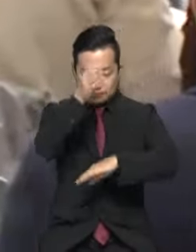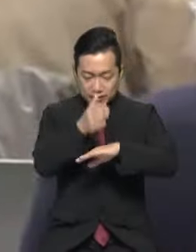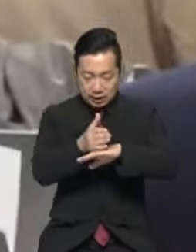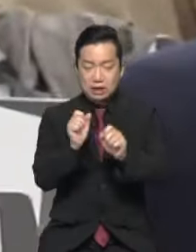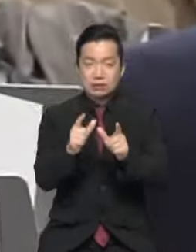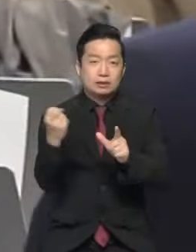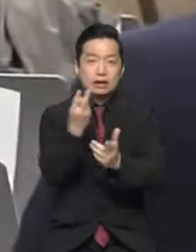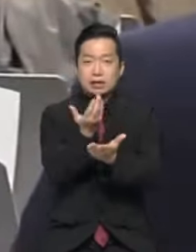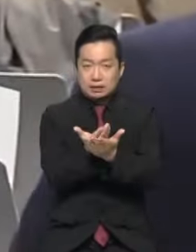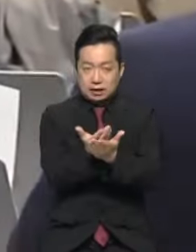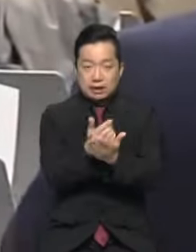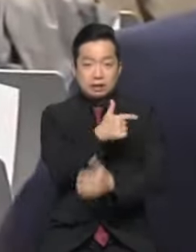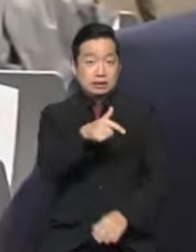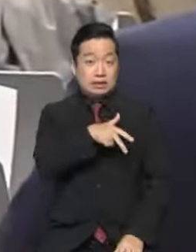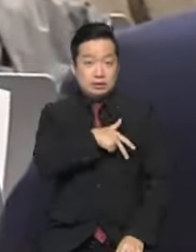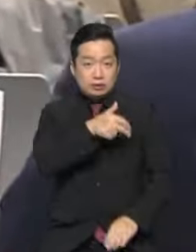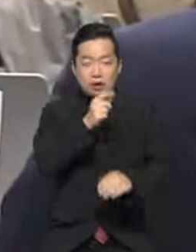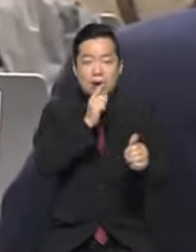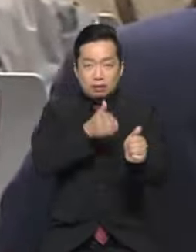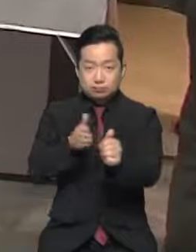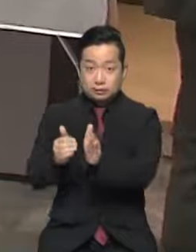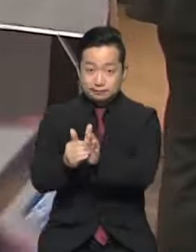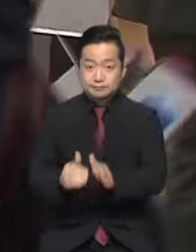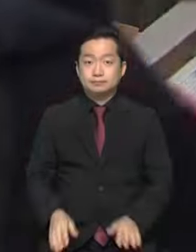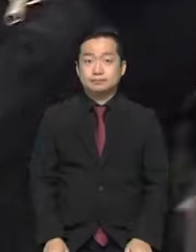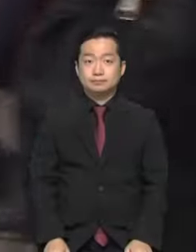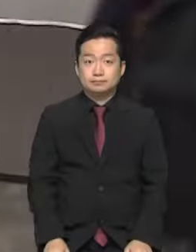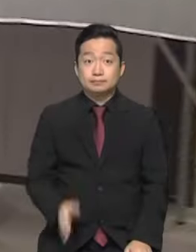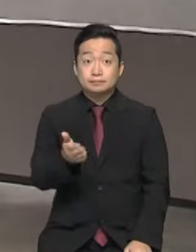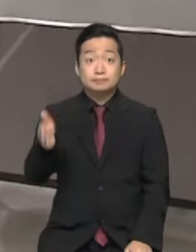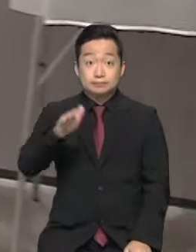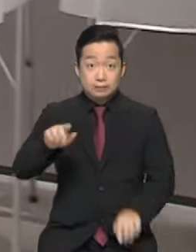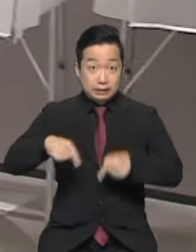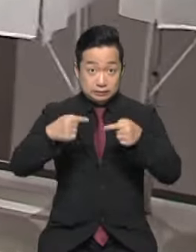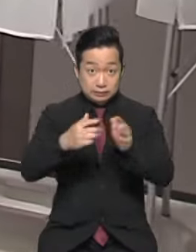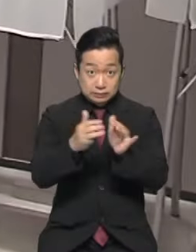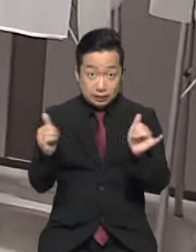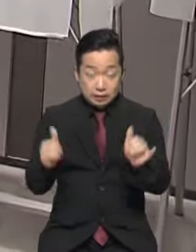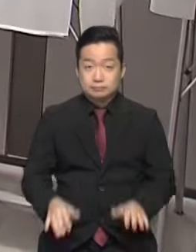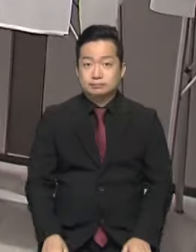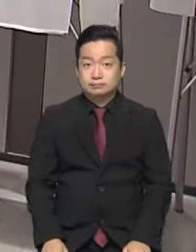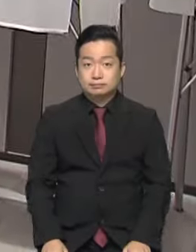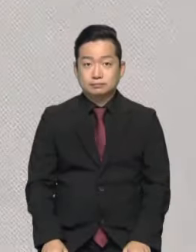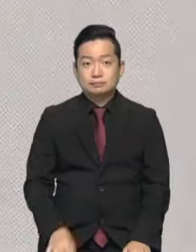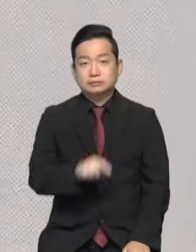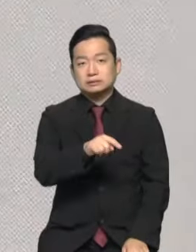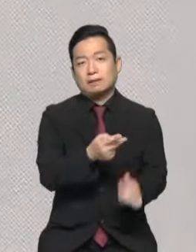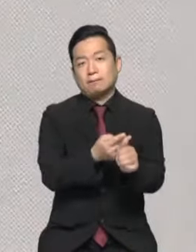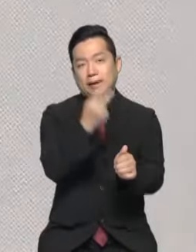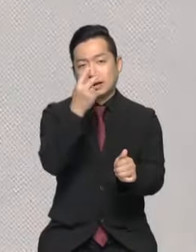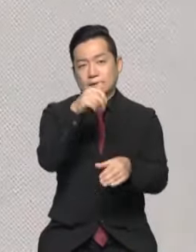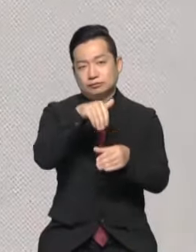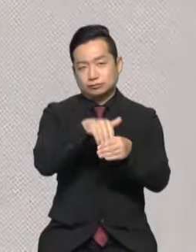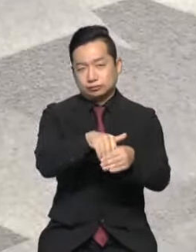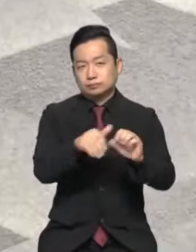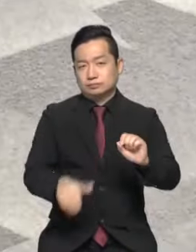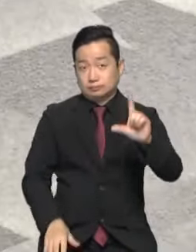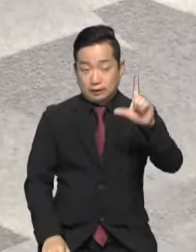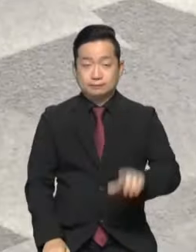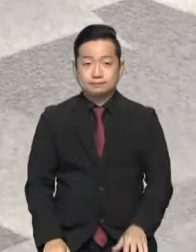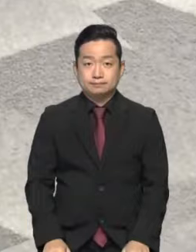달라고 대의원들에게 호소한 걸로 알려졌습니다. 하지만 참석 대의원들의 표심은 임 회장 탄핵으로 기울었습니다.